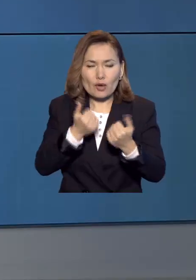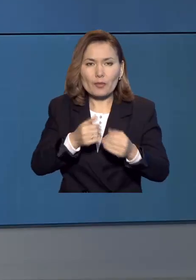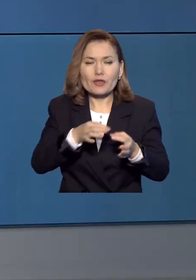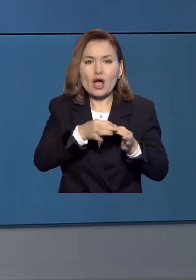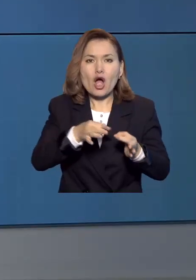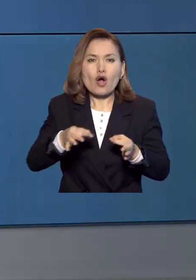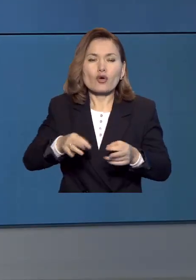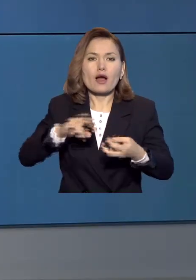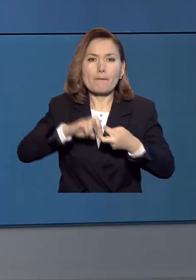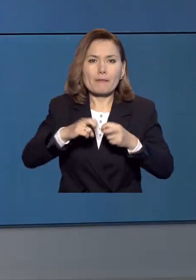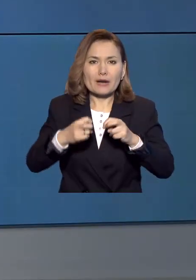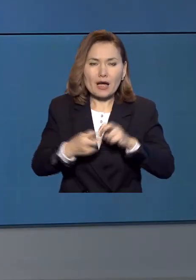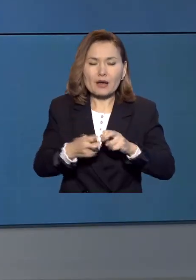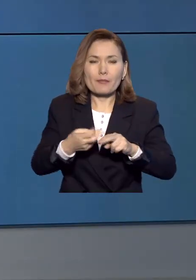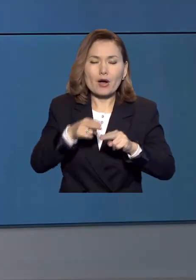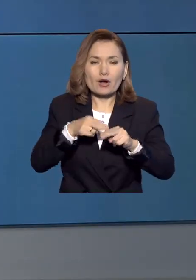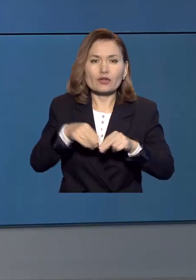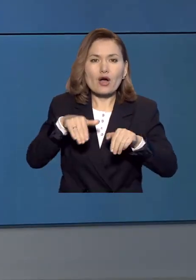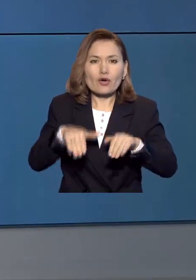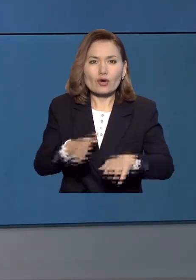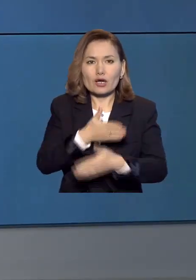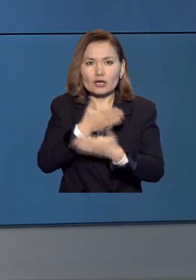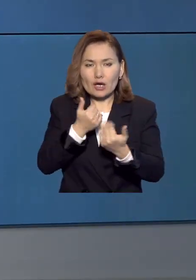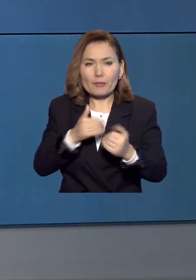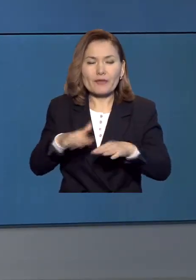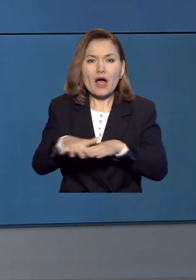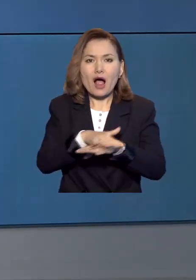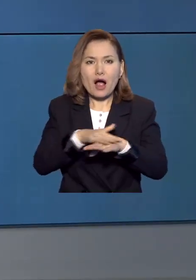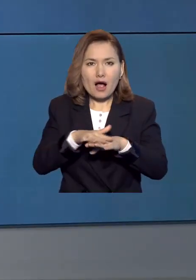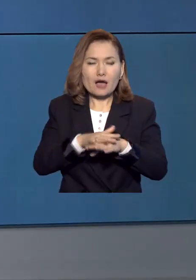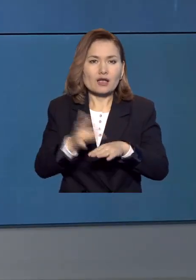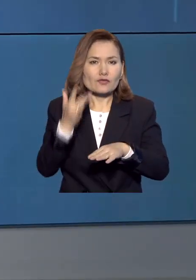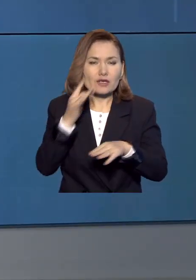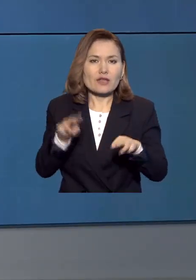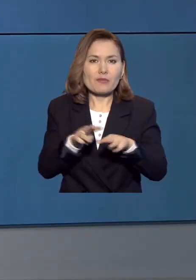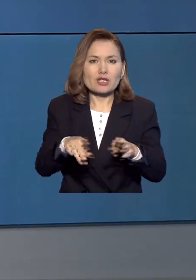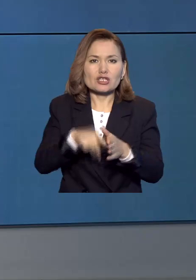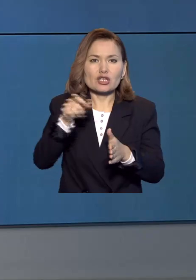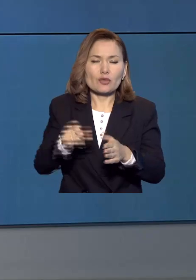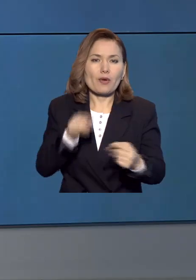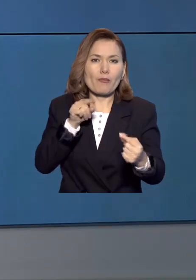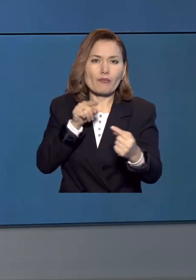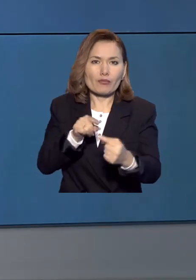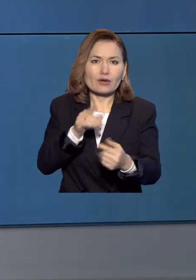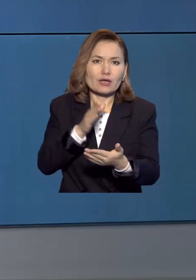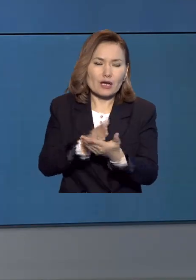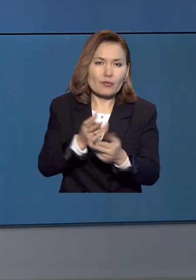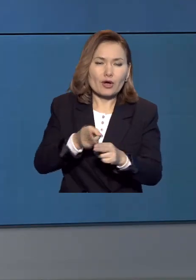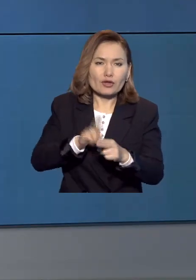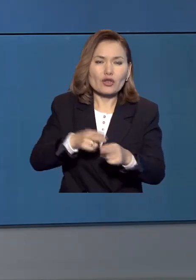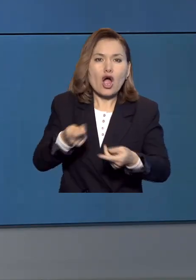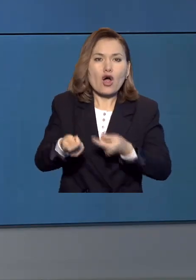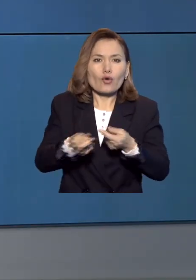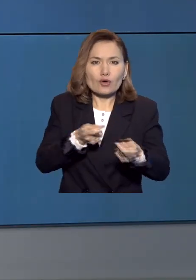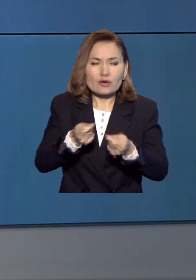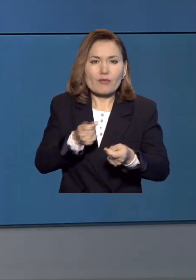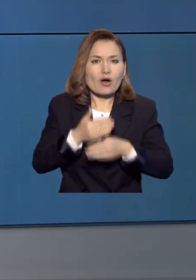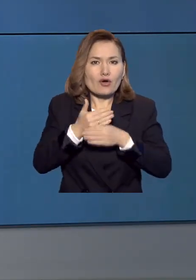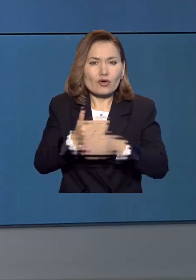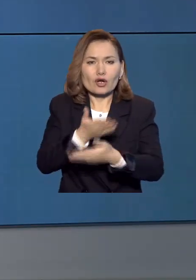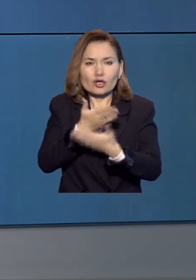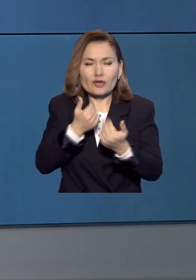өңірлердегі проблемалар әкімнің айналасынан алшақтамайды. Халықтың ызасы да осыдан туады. Партия бой көрсетпейді. Көшбасшылар жоқ, сенімнен